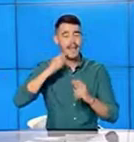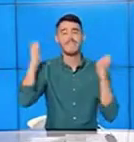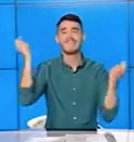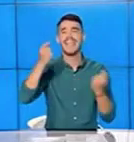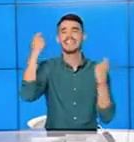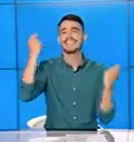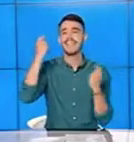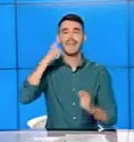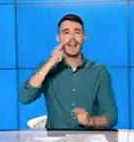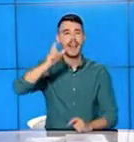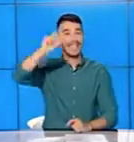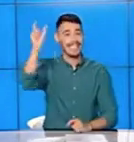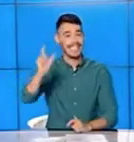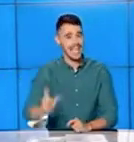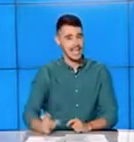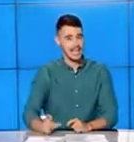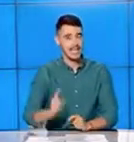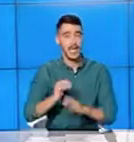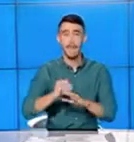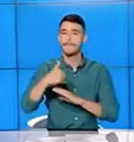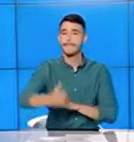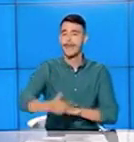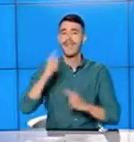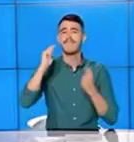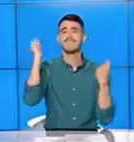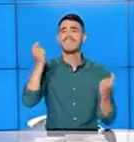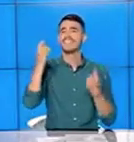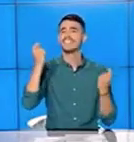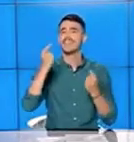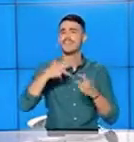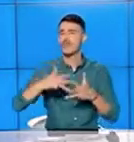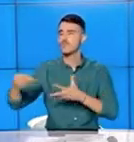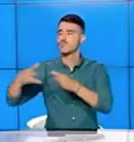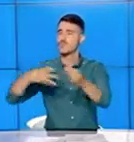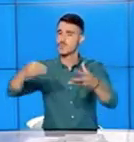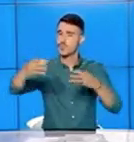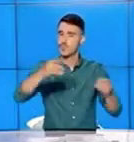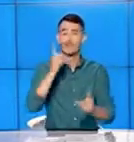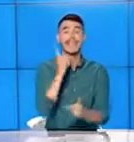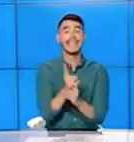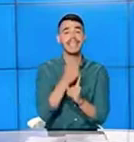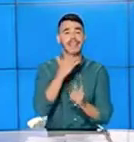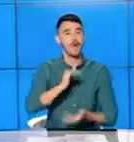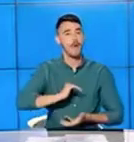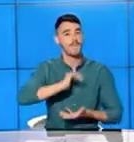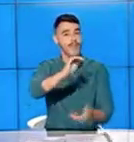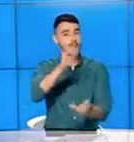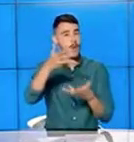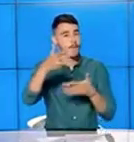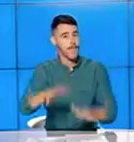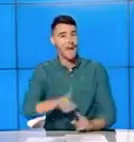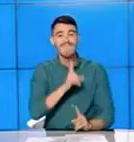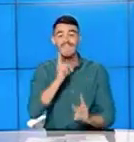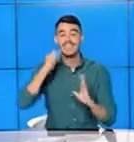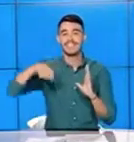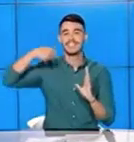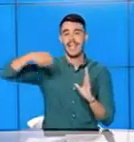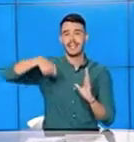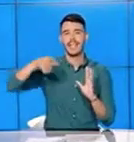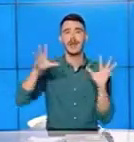Τορόντο και ακολούθησαν προβολές στο Φεστιβάλ του Σαν Σεμπαστιάν, καθώς και ειδική βράβευση στο Φεστιβάλ της Ελλάδας.